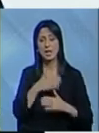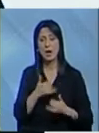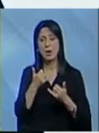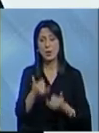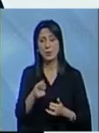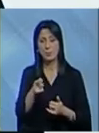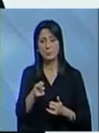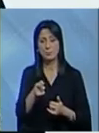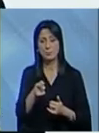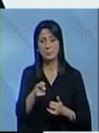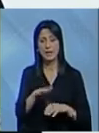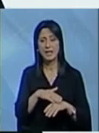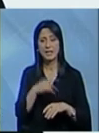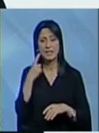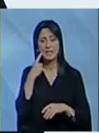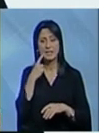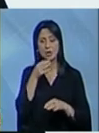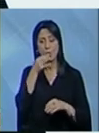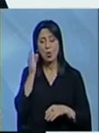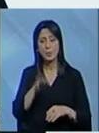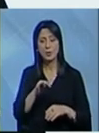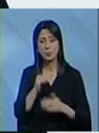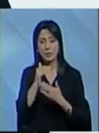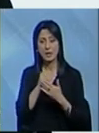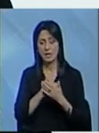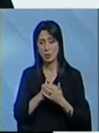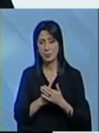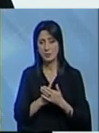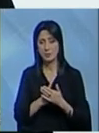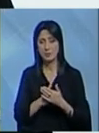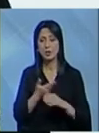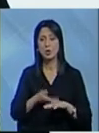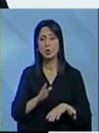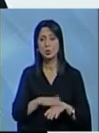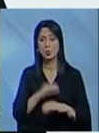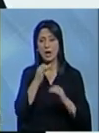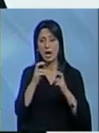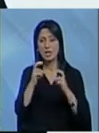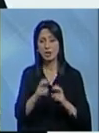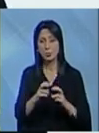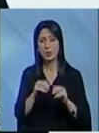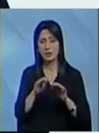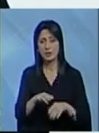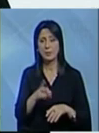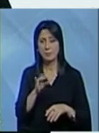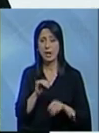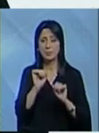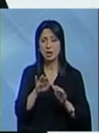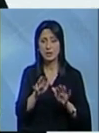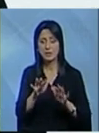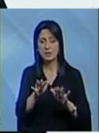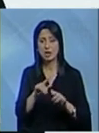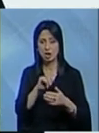დაკმაყოფილებენ ისინი იკეთილს ინტერესებისა და კომპეტენტურობის კრიტერიუმს. რთულია გასაუბრებით ამის დადგენა, მაგრამ შეძლების